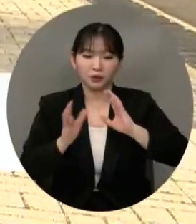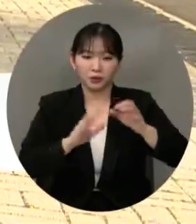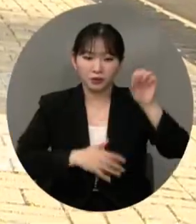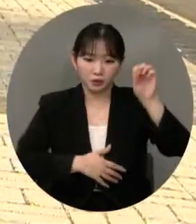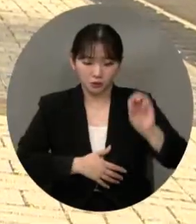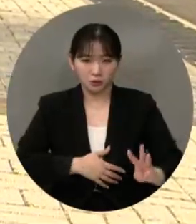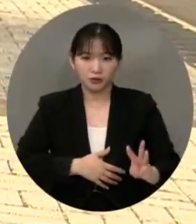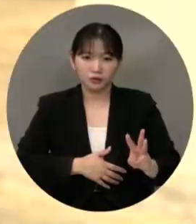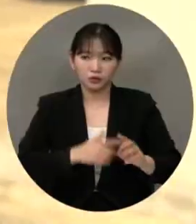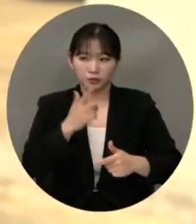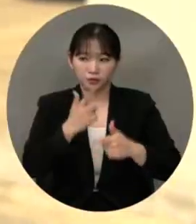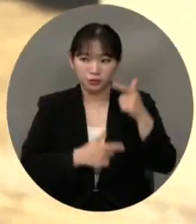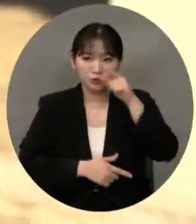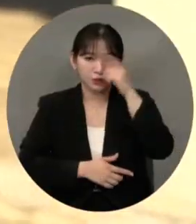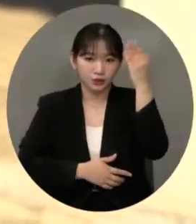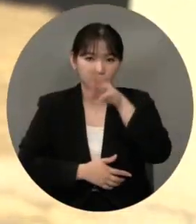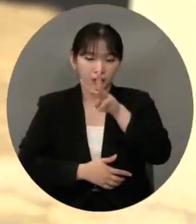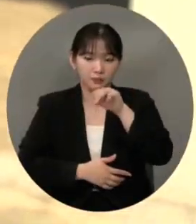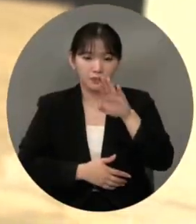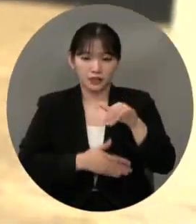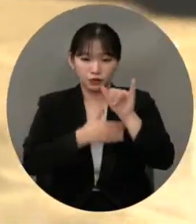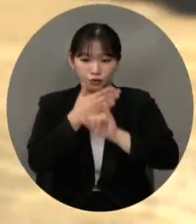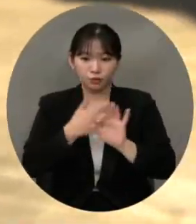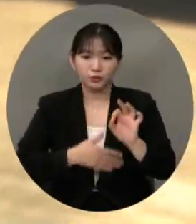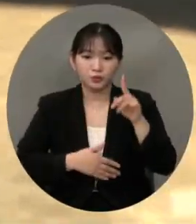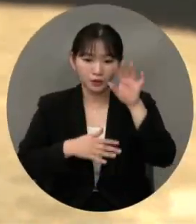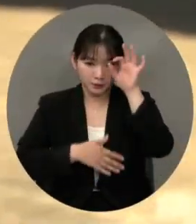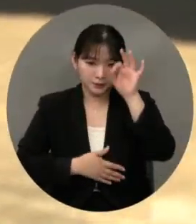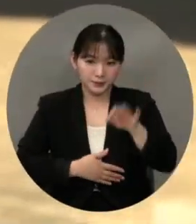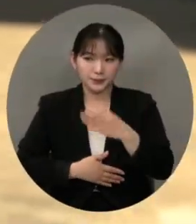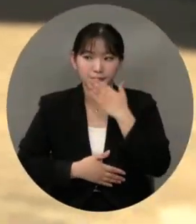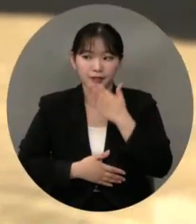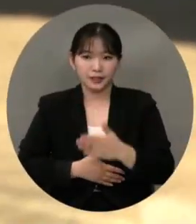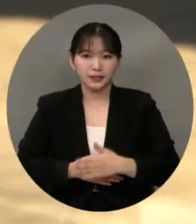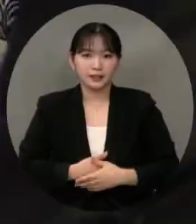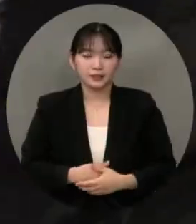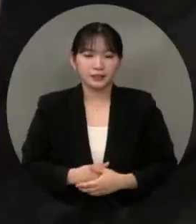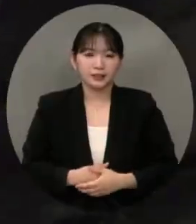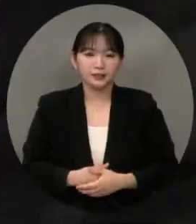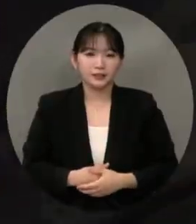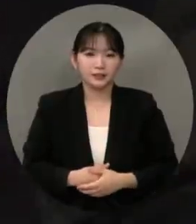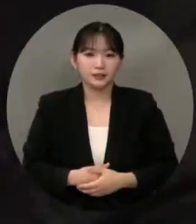광주 목포 여수 MBC 유튜브를 통해서도 실시간 중계됩니다.